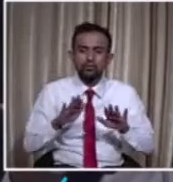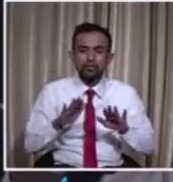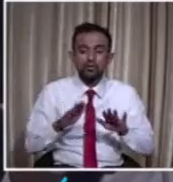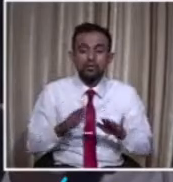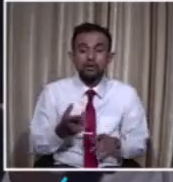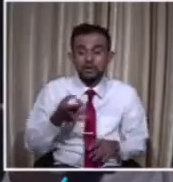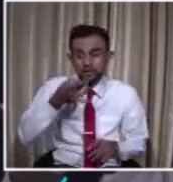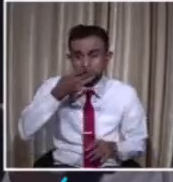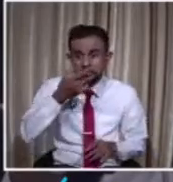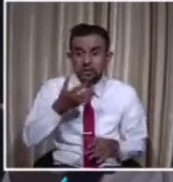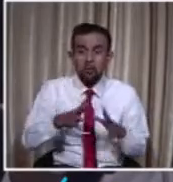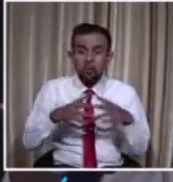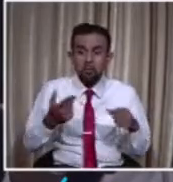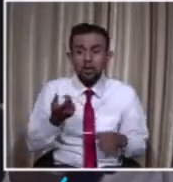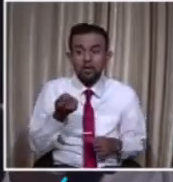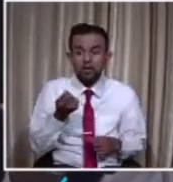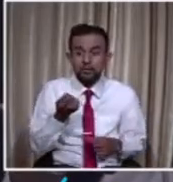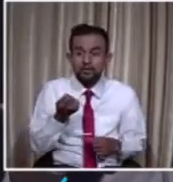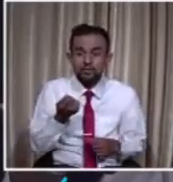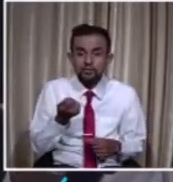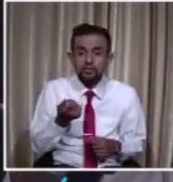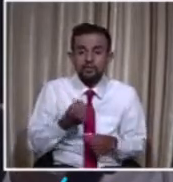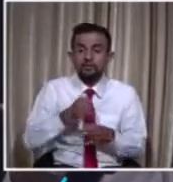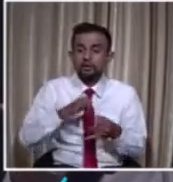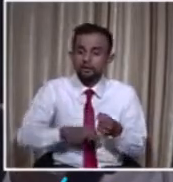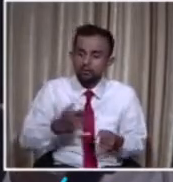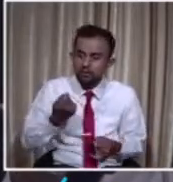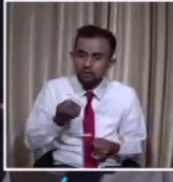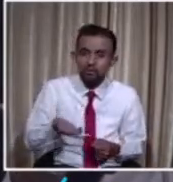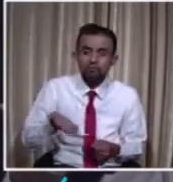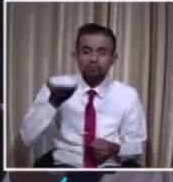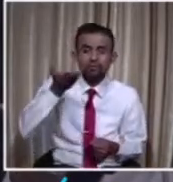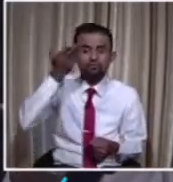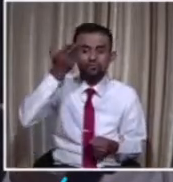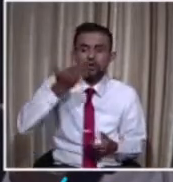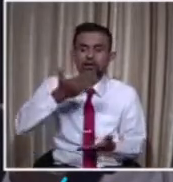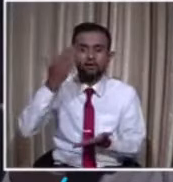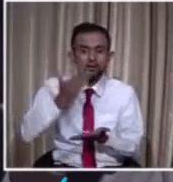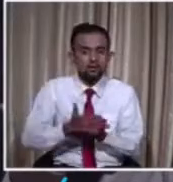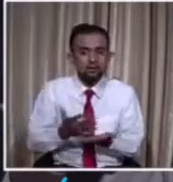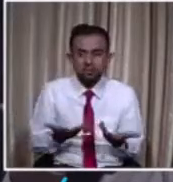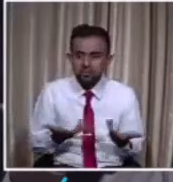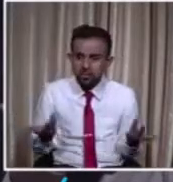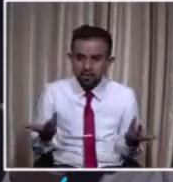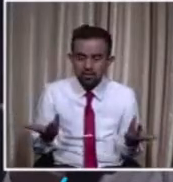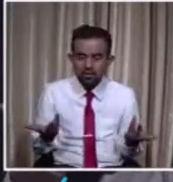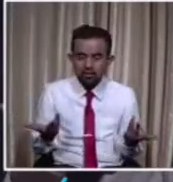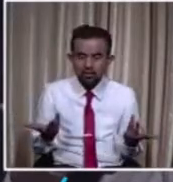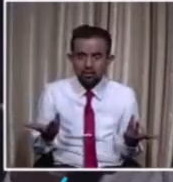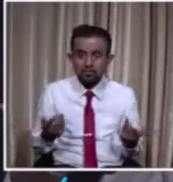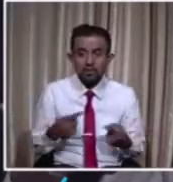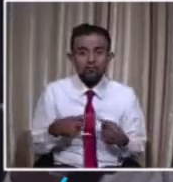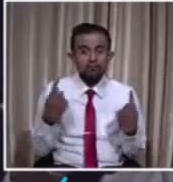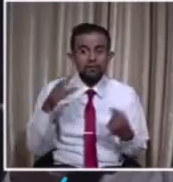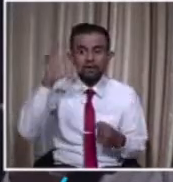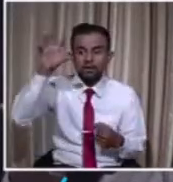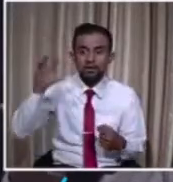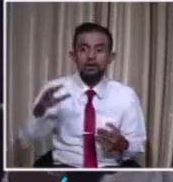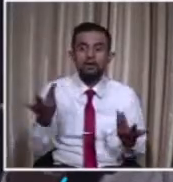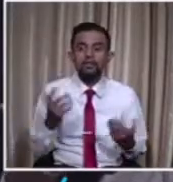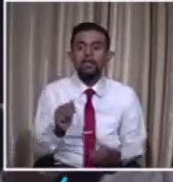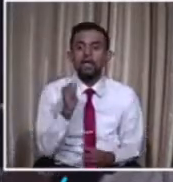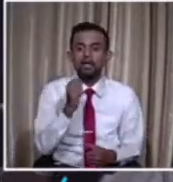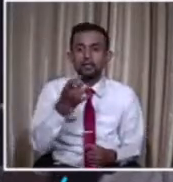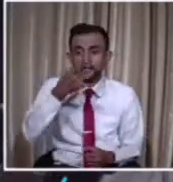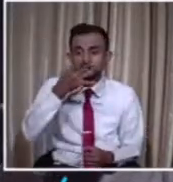මිල, භාණ්ඩ මිල, ගෑස් මිල ඉහළ යාම පාලනය කරන්න බෑ. මේක වෙනත් රටවල නැත්තේයි